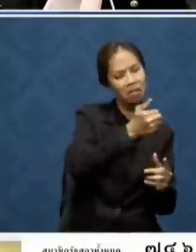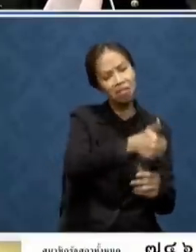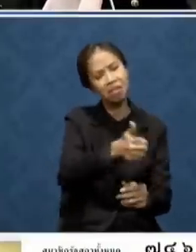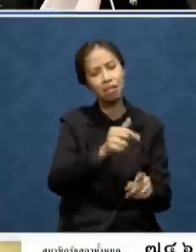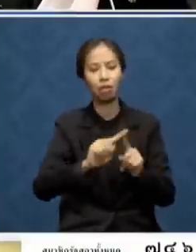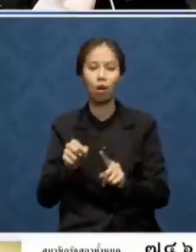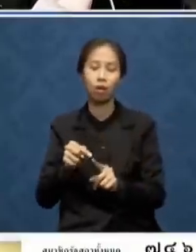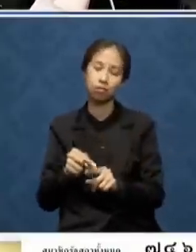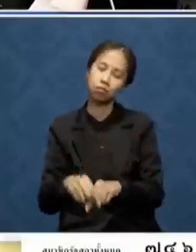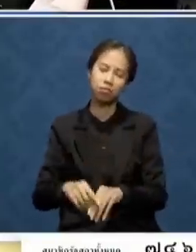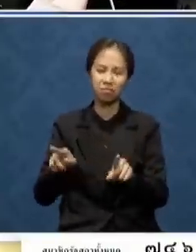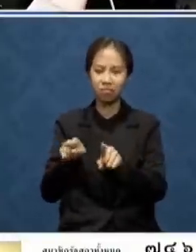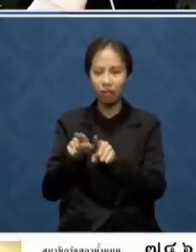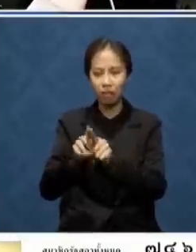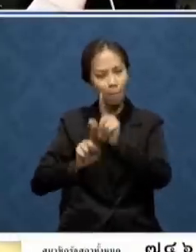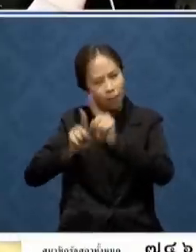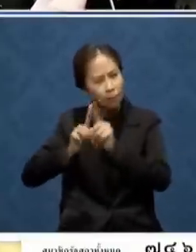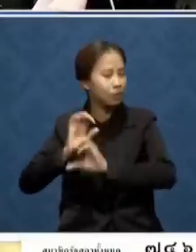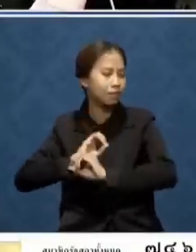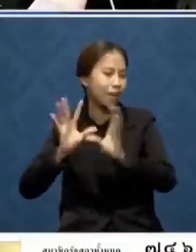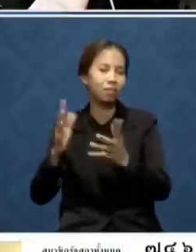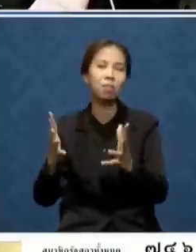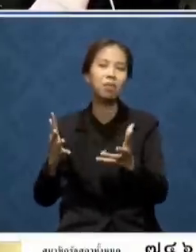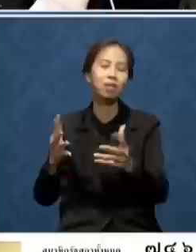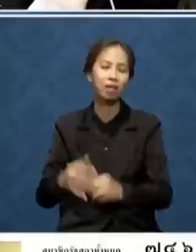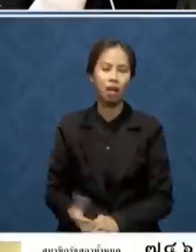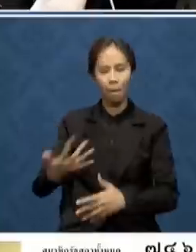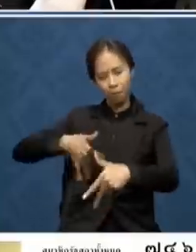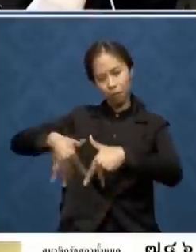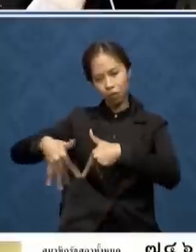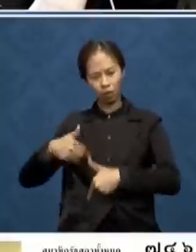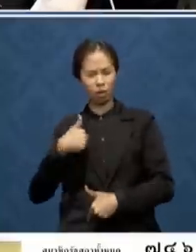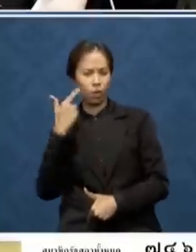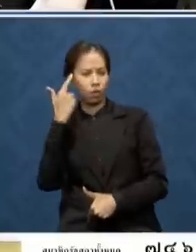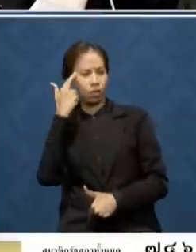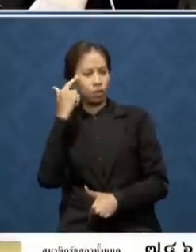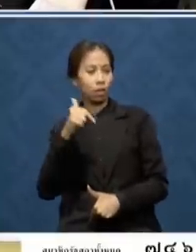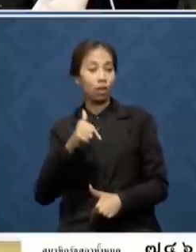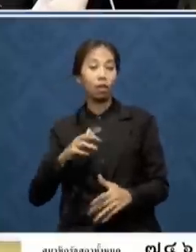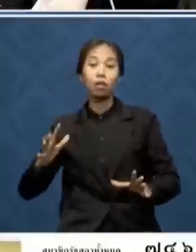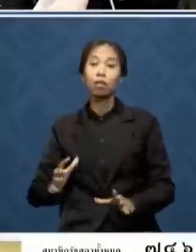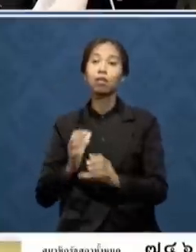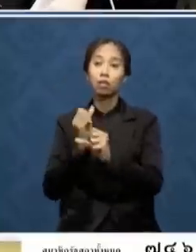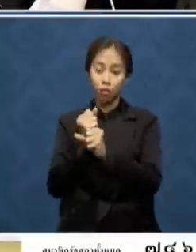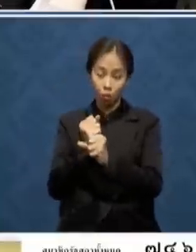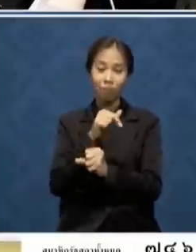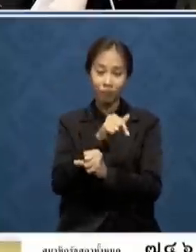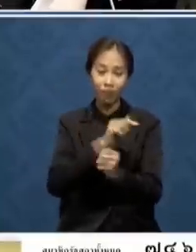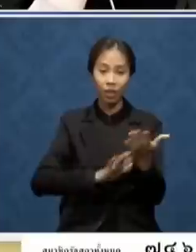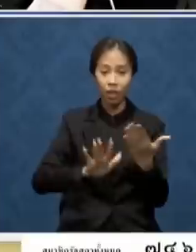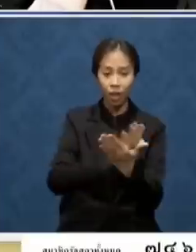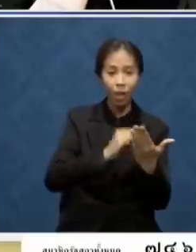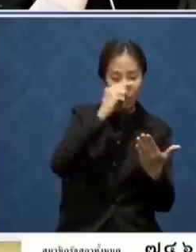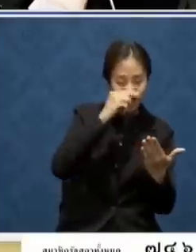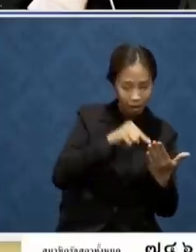ไม่มีตัวชีวะอะไรที่ประชาชนจะสามารถเอามาใช้ประเมินได้ว่าสรุปแล้วประเทศเราบรรลุเป้าหมายนั้น